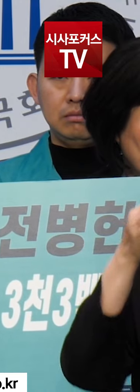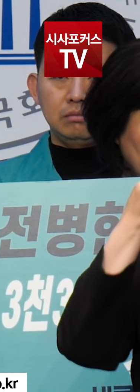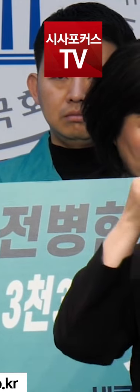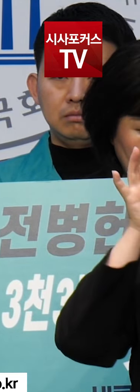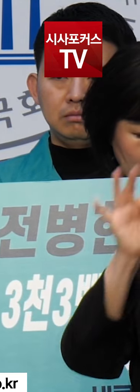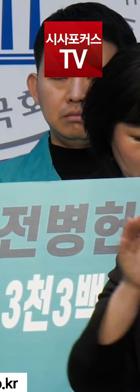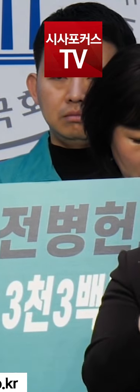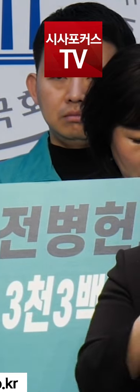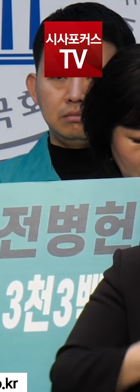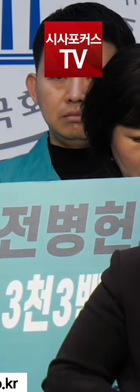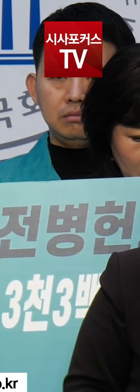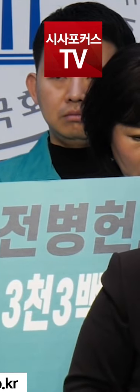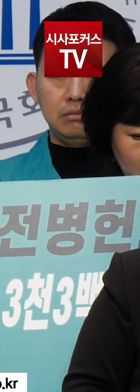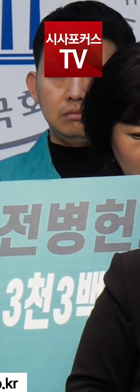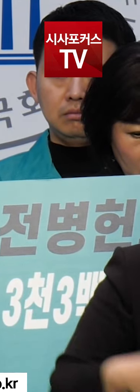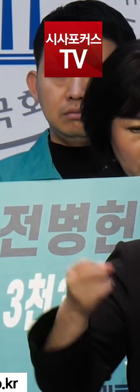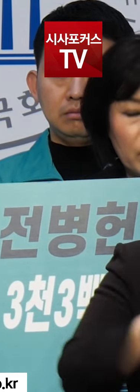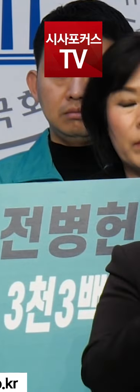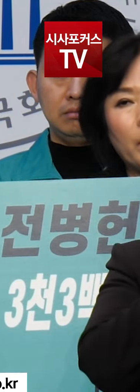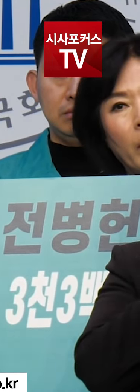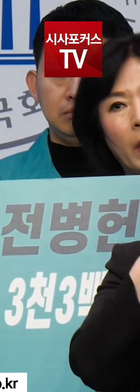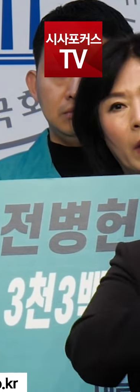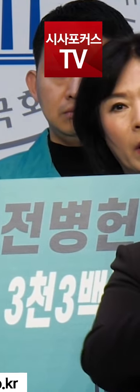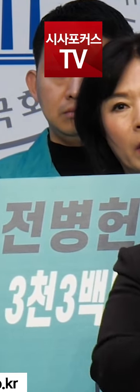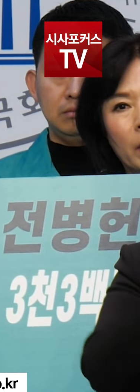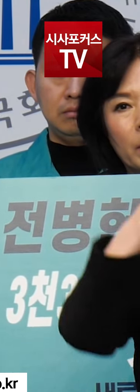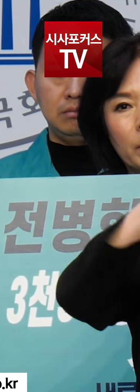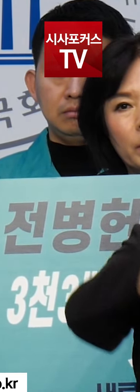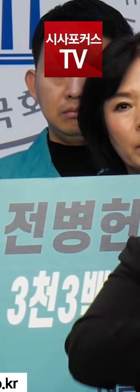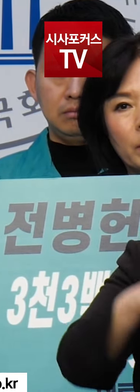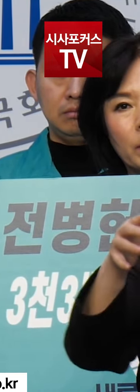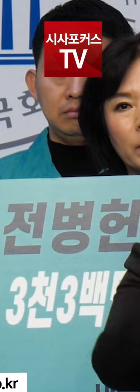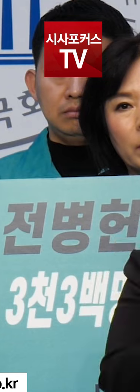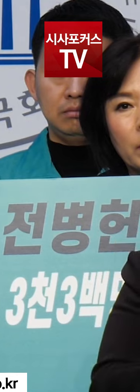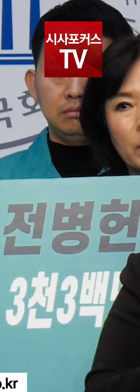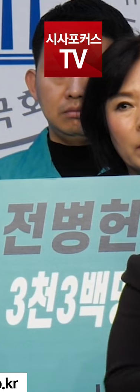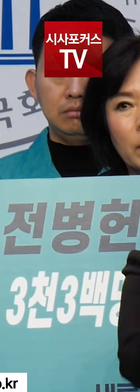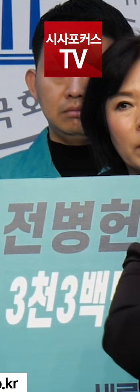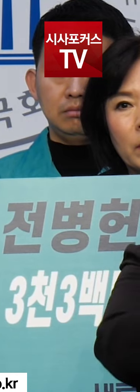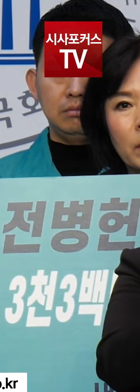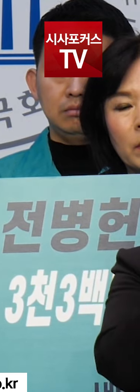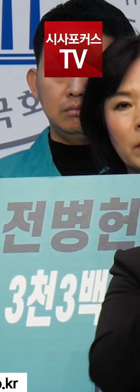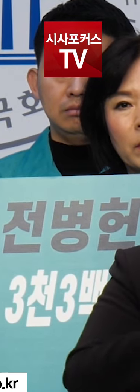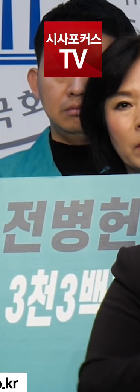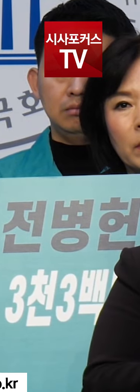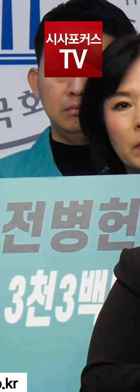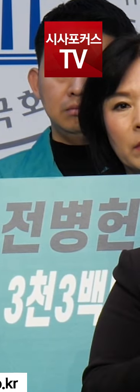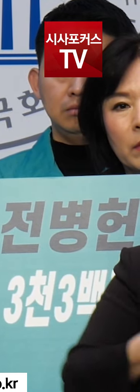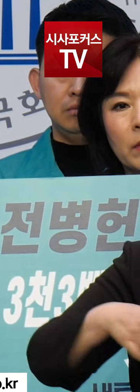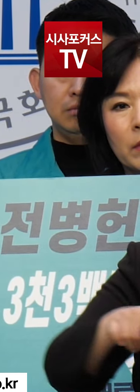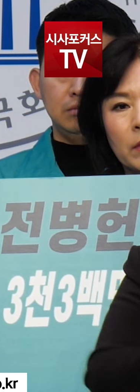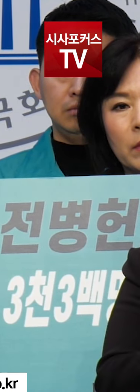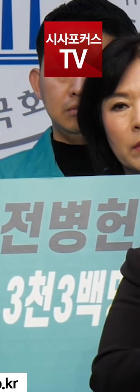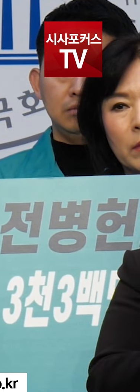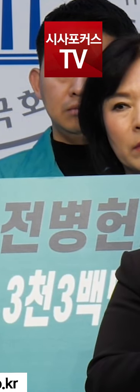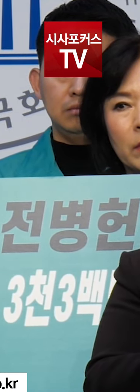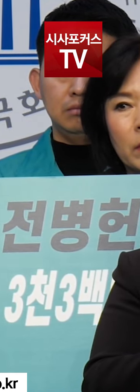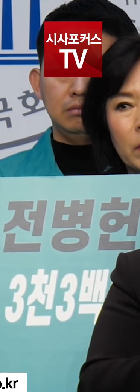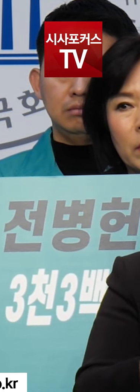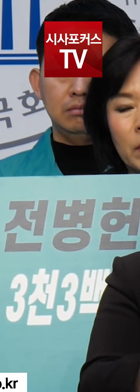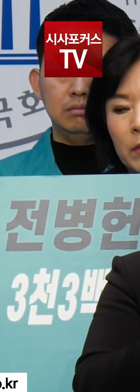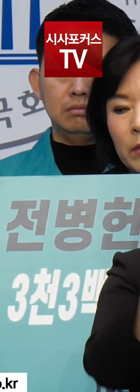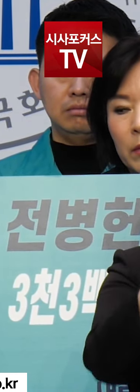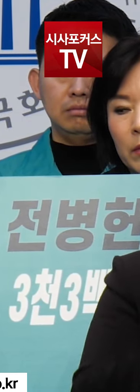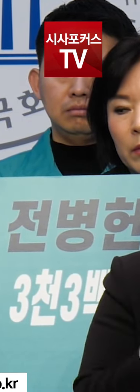자각하시기를 바랍니다. 그리고 진짜 민주당의 정신을 계승하고 발전시키는데 함께